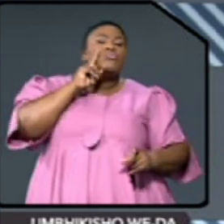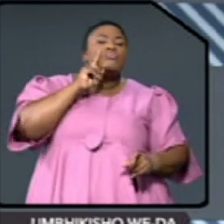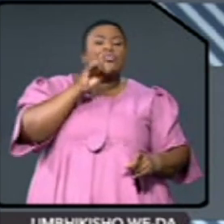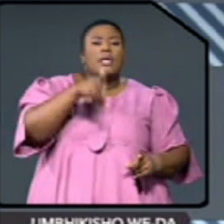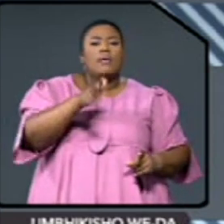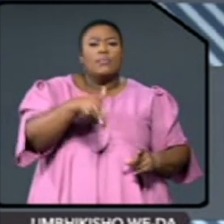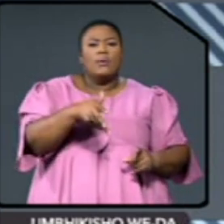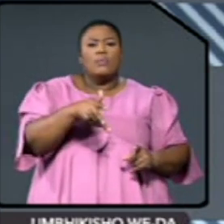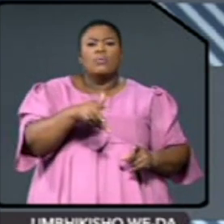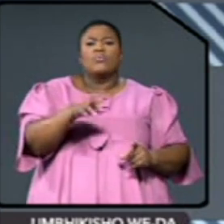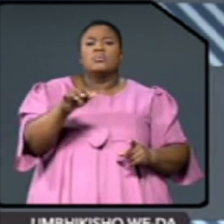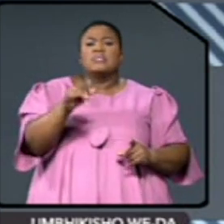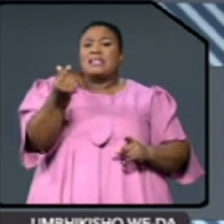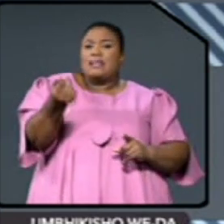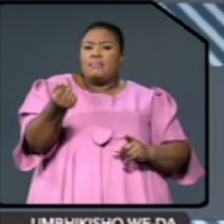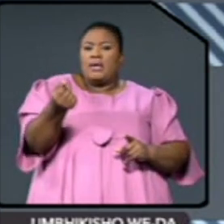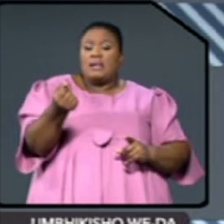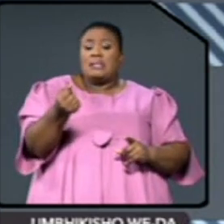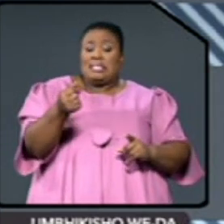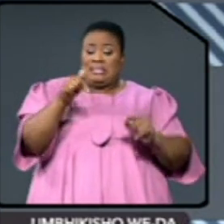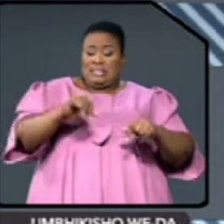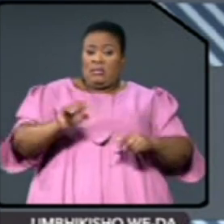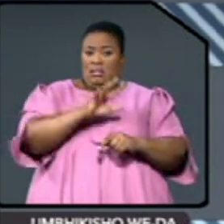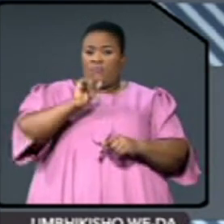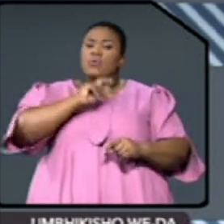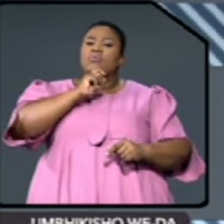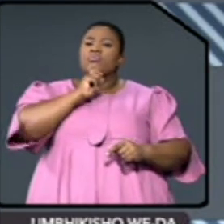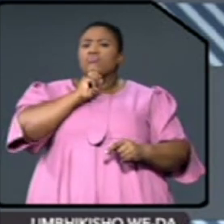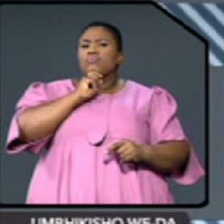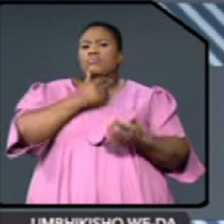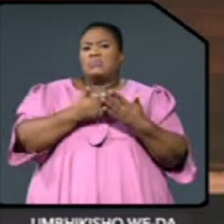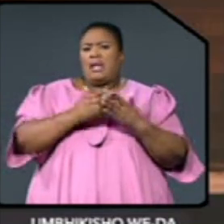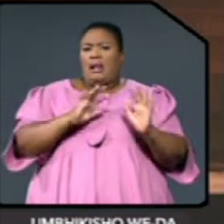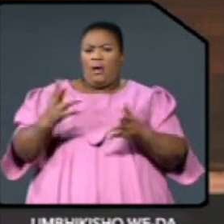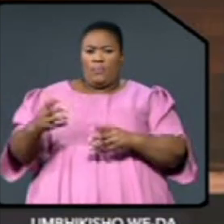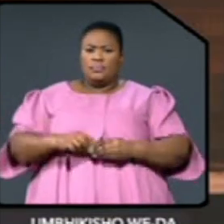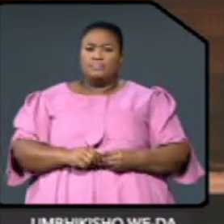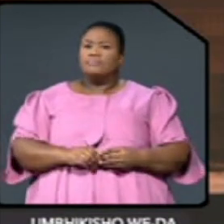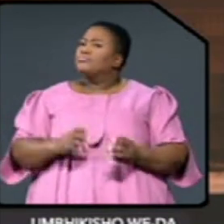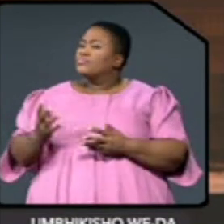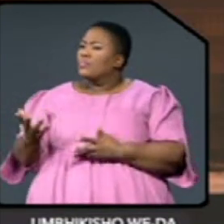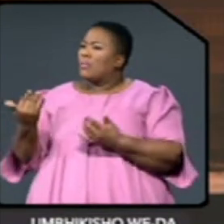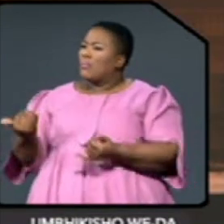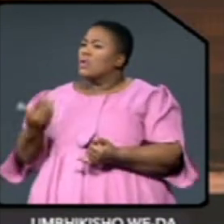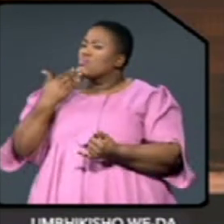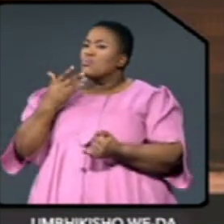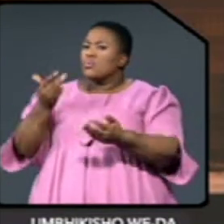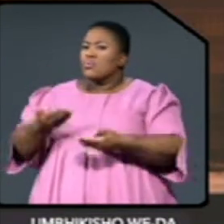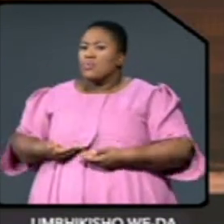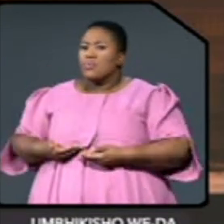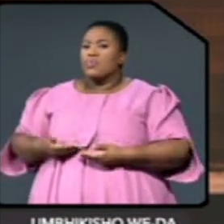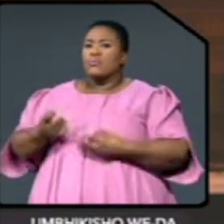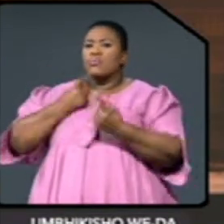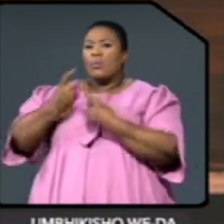yokuthi iziphi iy'mali zalapha eNingizimu zisetshenziswa kanjani. Manje Ziyanda, ubani owamukele uhlu